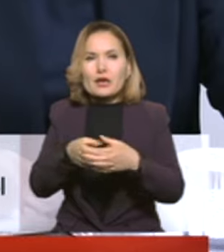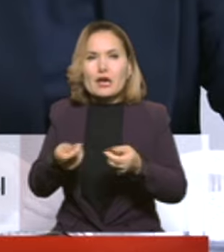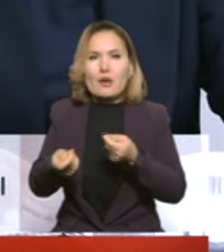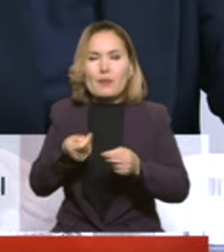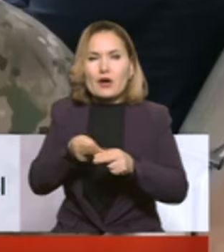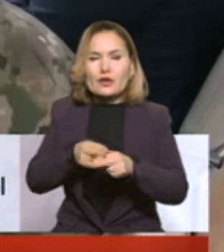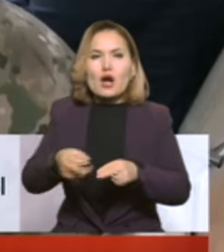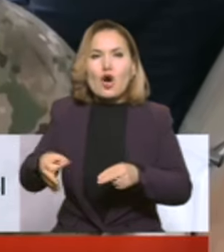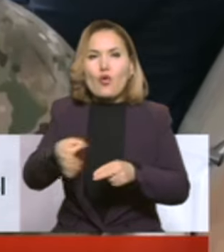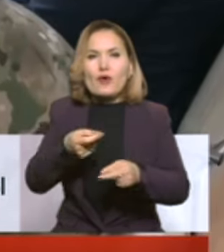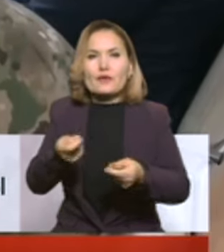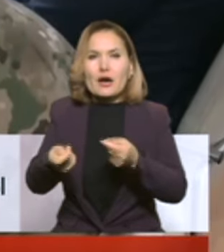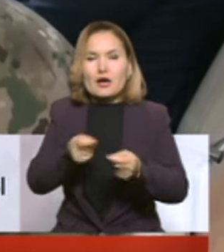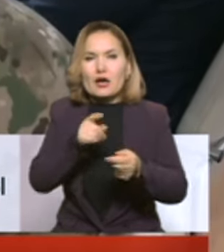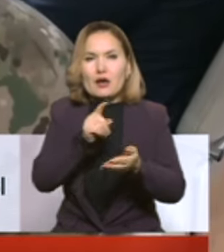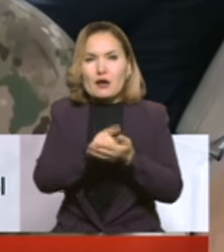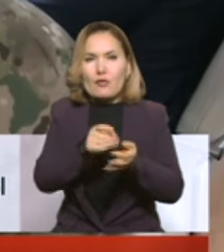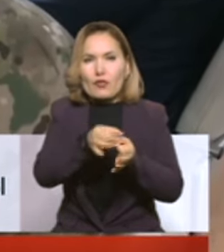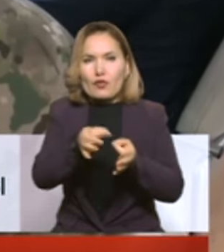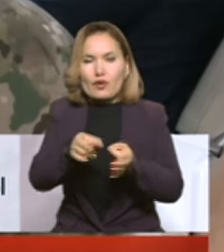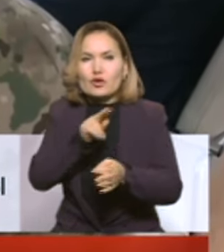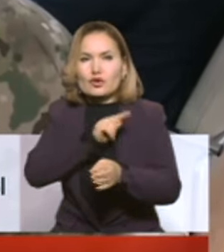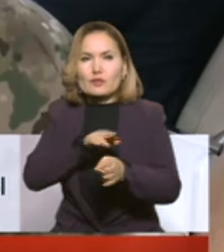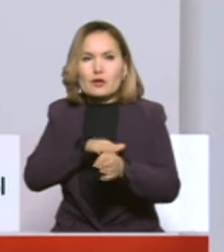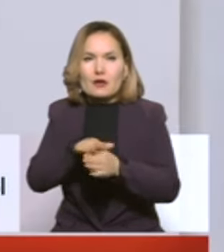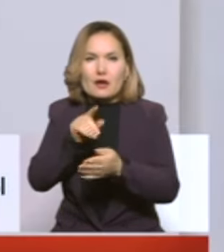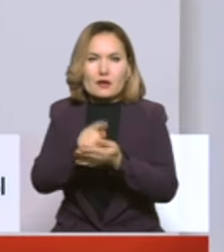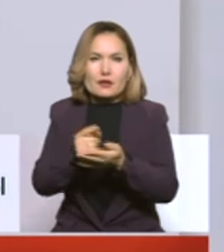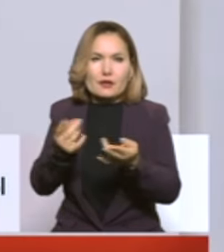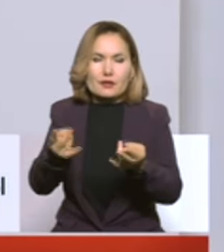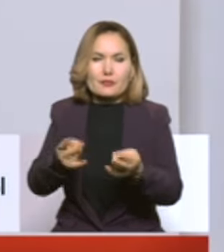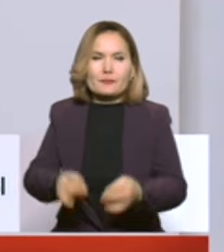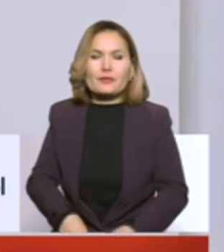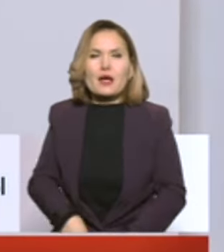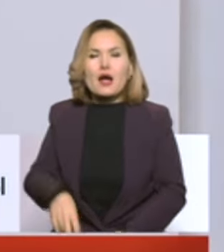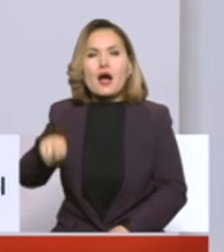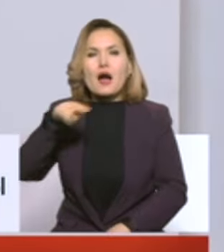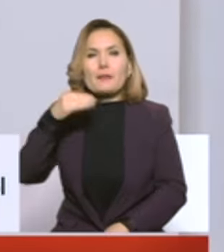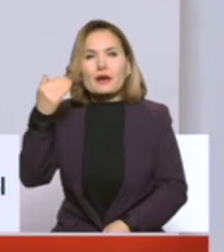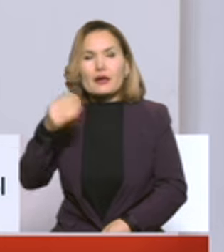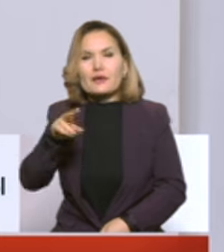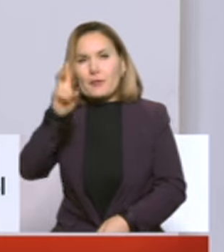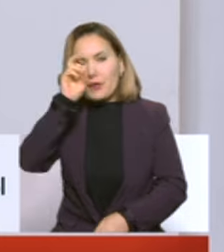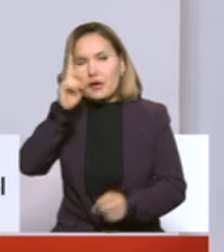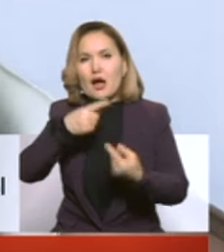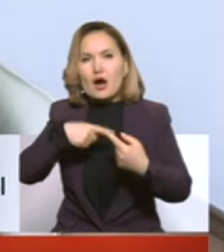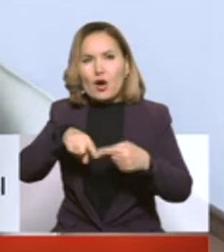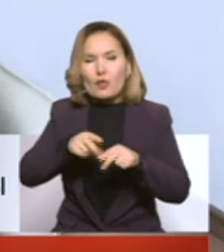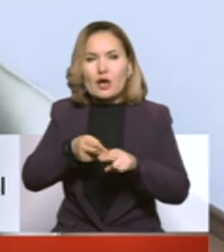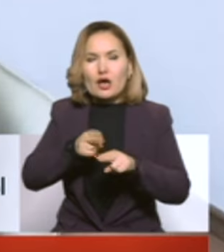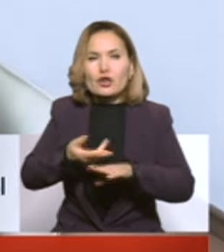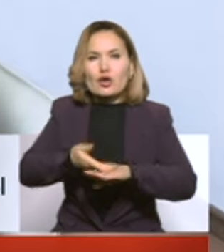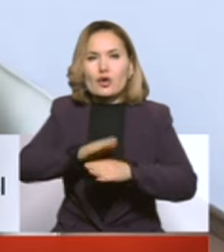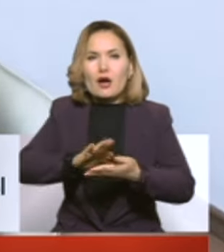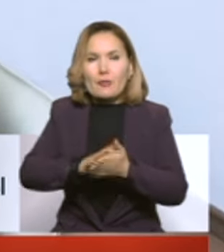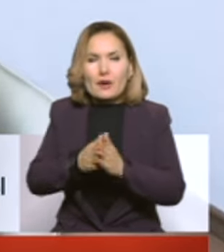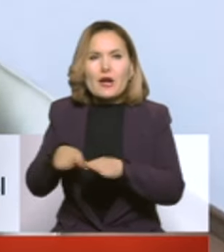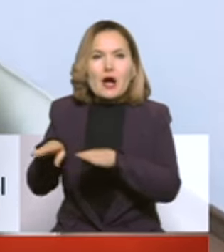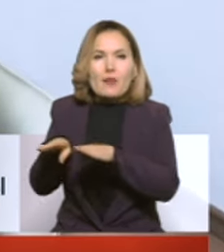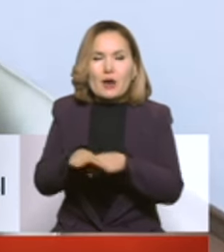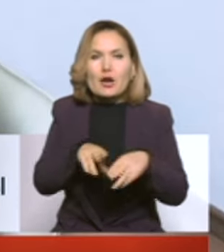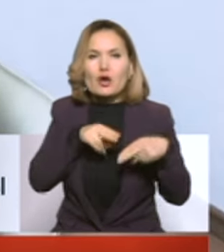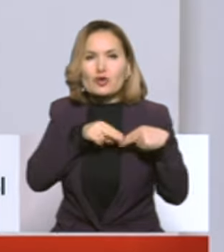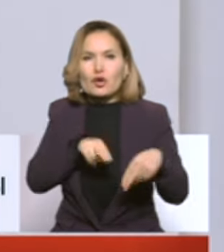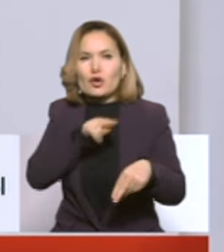жетекшілігімен облыс әкімдері бұл міндетті дұрыс атқарады деп санаймын. Президент мемлекеттік органдардың төтенше жағдай кезіндегі бірыңғай әрекет